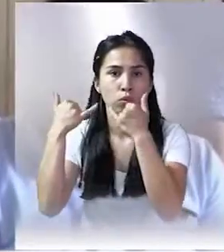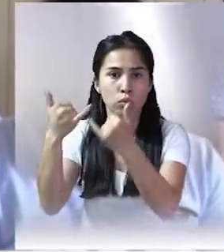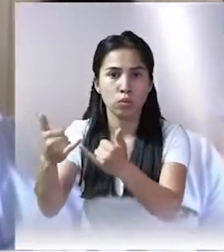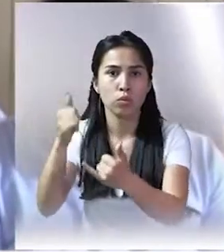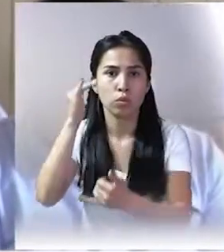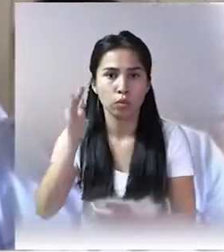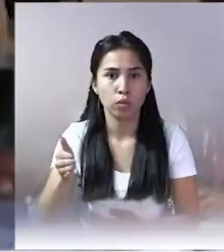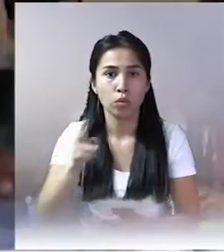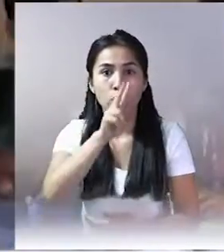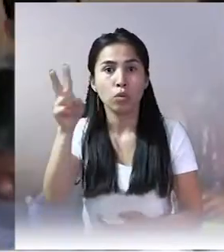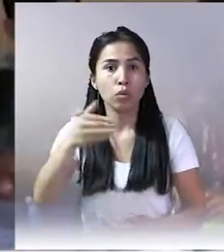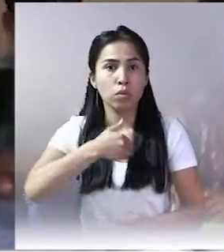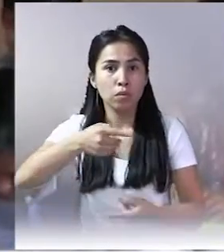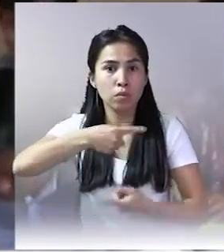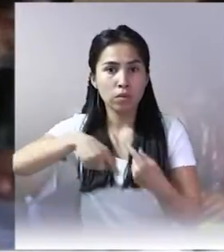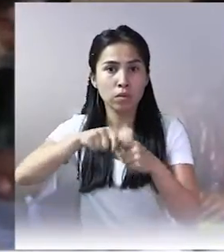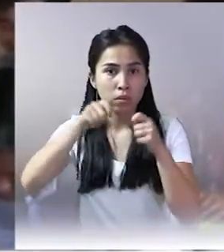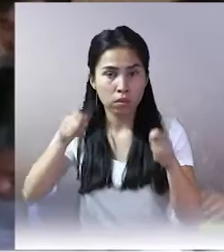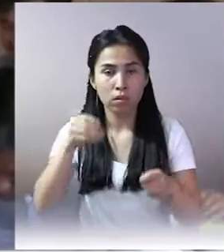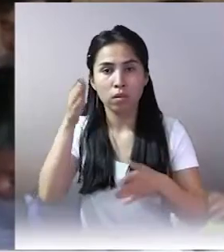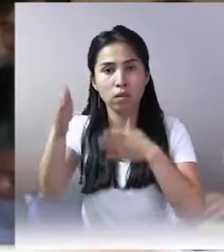арттыру негізгі мақсат болып отыр.